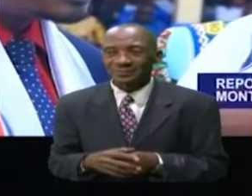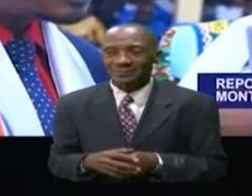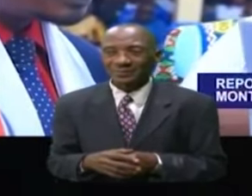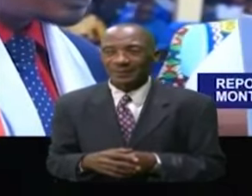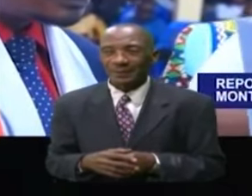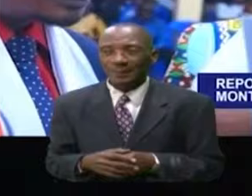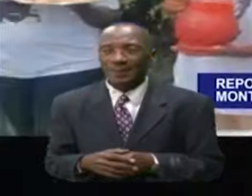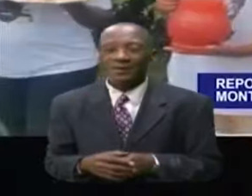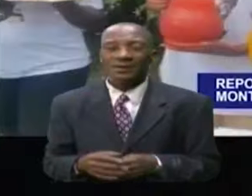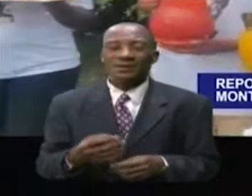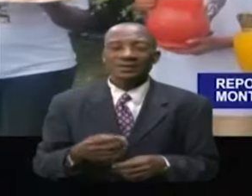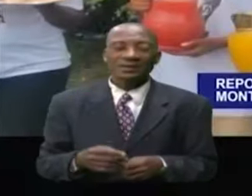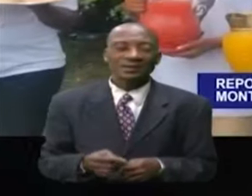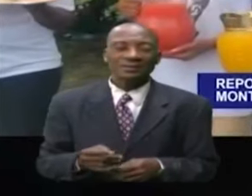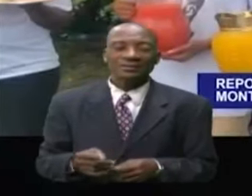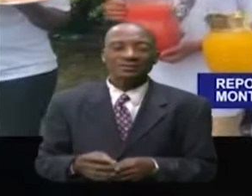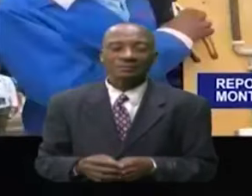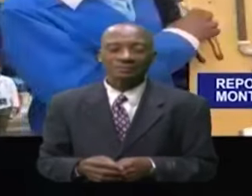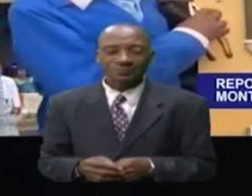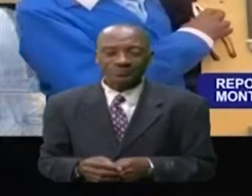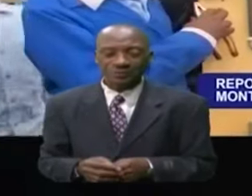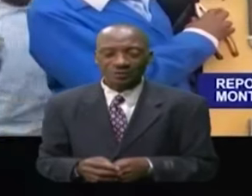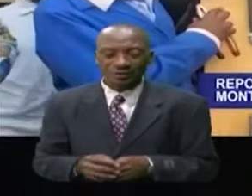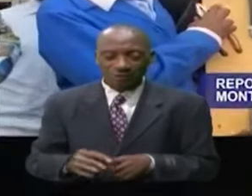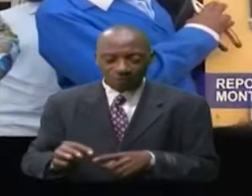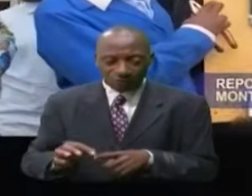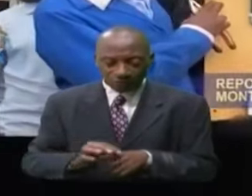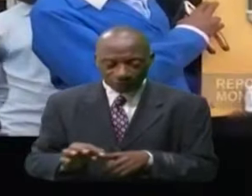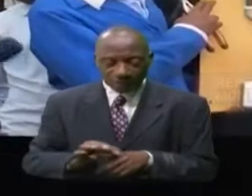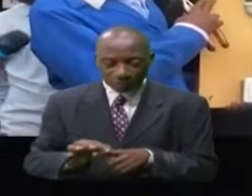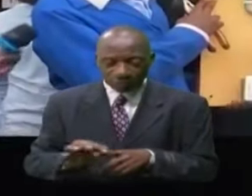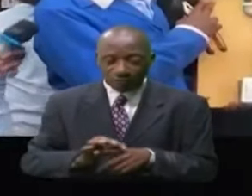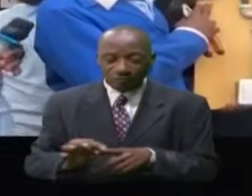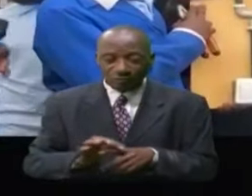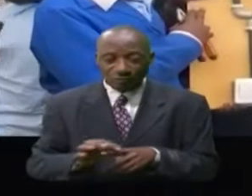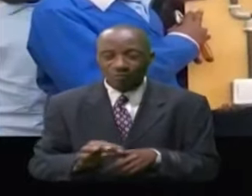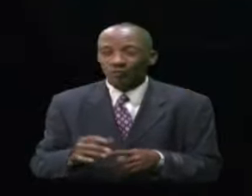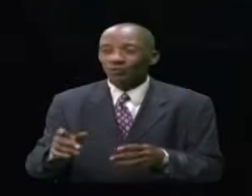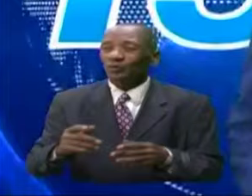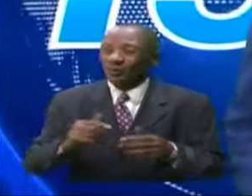jeunesse congolaise. Ces formations qui ont duré 2 mois étaient gratuites.